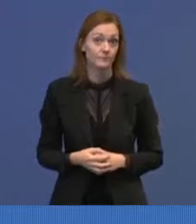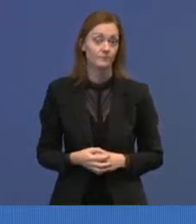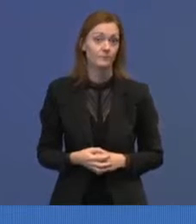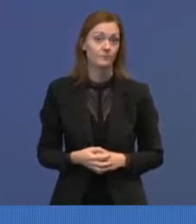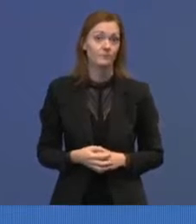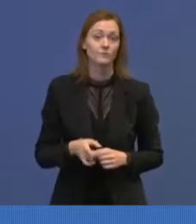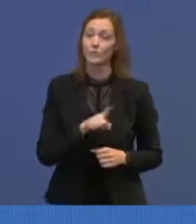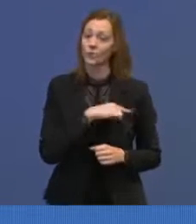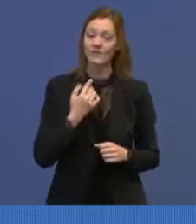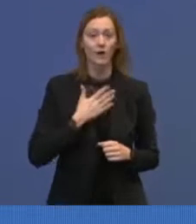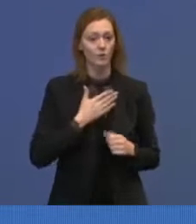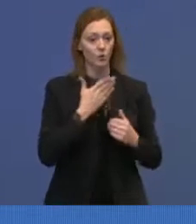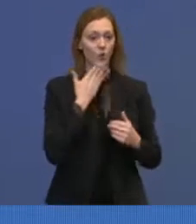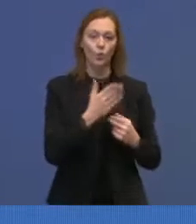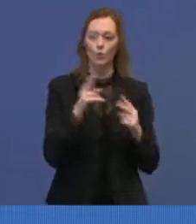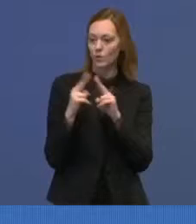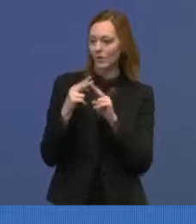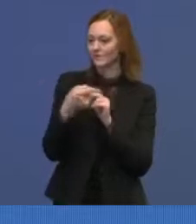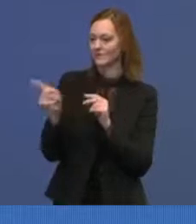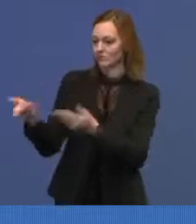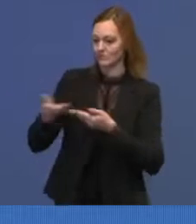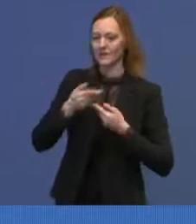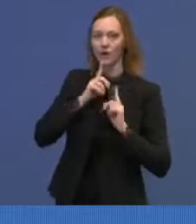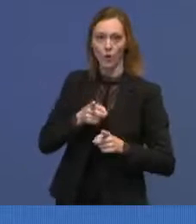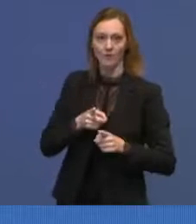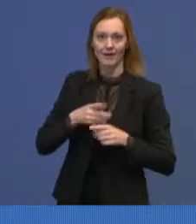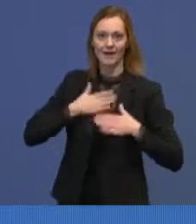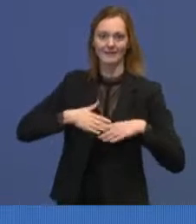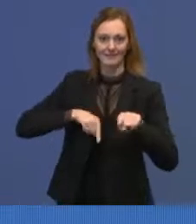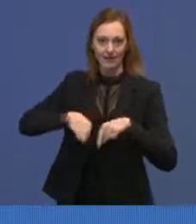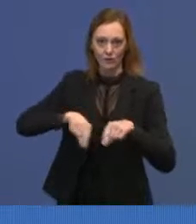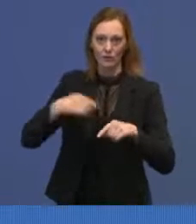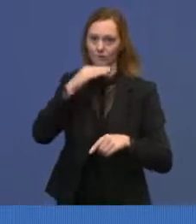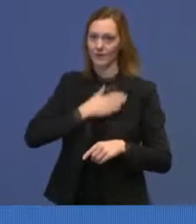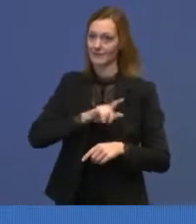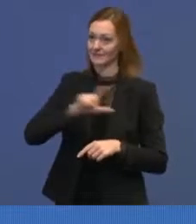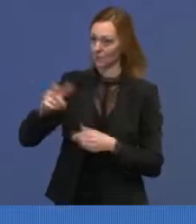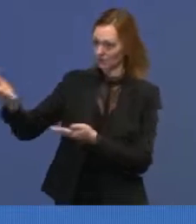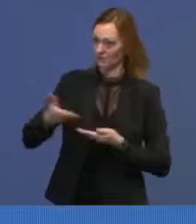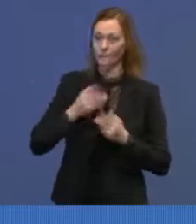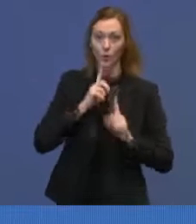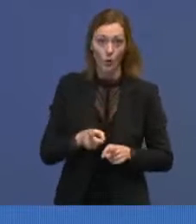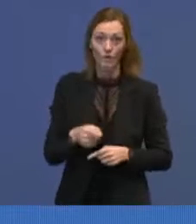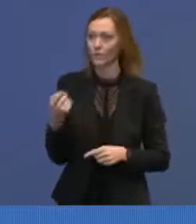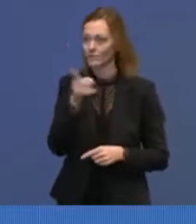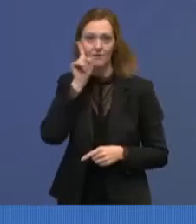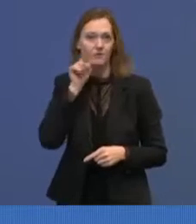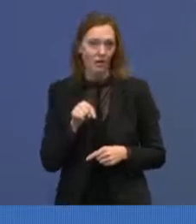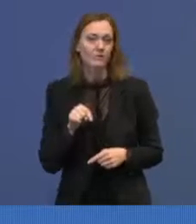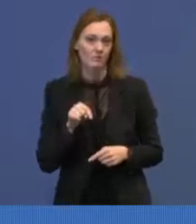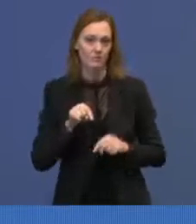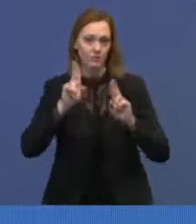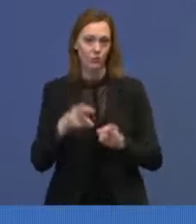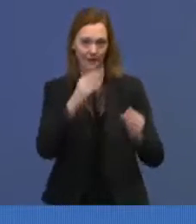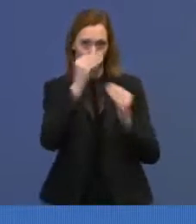annagoo la tashan doona dadka nasiya talooyinka wacan oo ah agaasinka caafimaadka iyo macadka caafimaadka dadweynaha oo ku talan qaadan kara xogtay ka